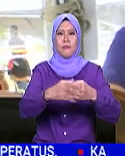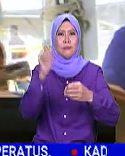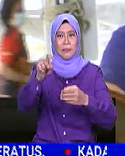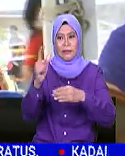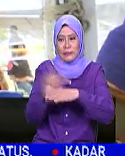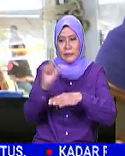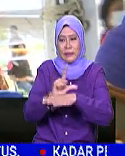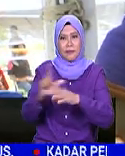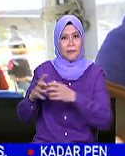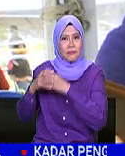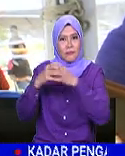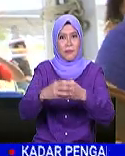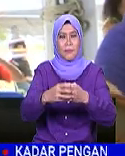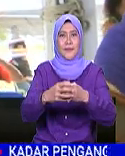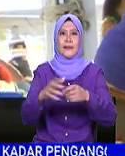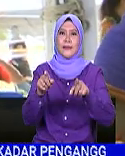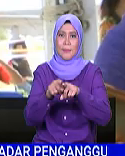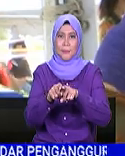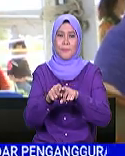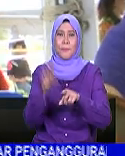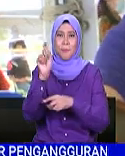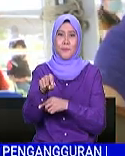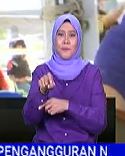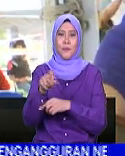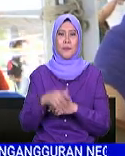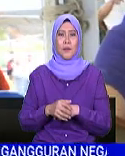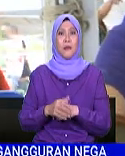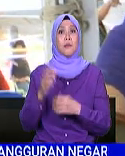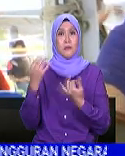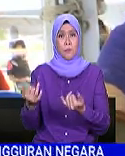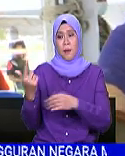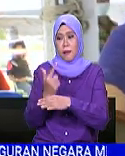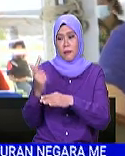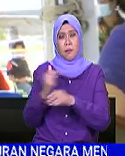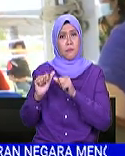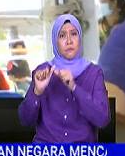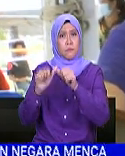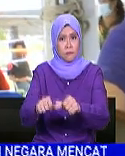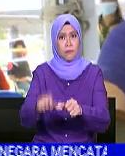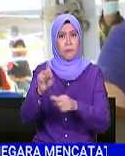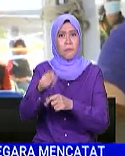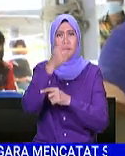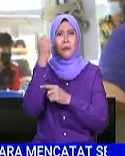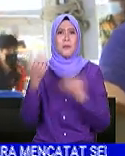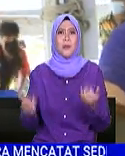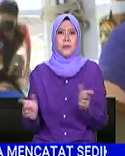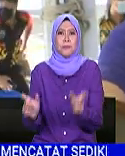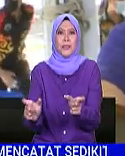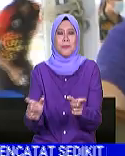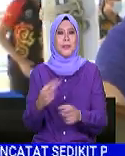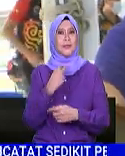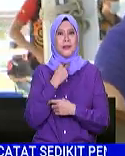lightening Ade is crusher impact crusher emission going the fact of now because i'm so